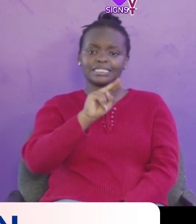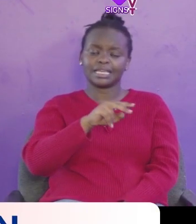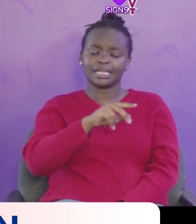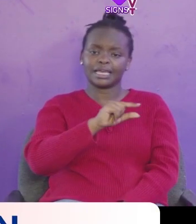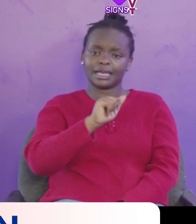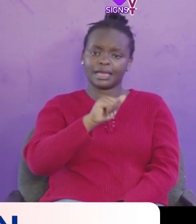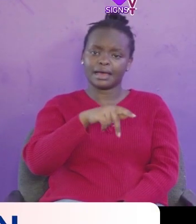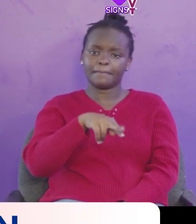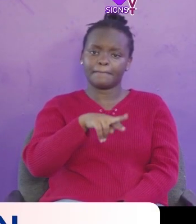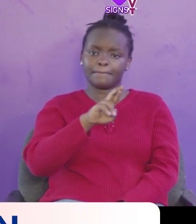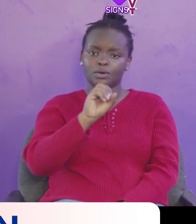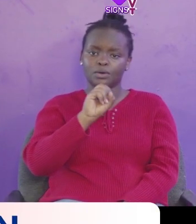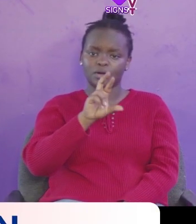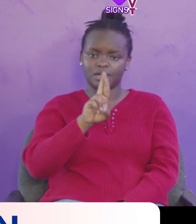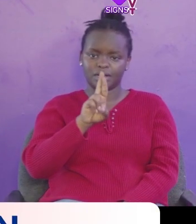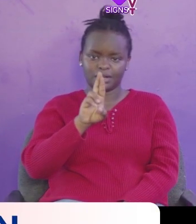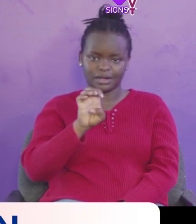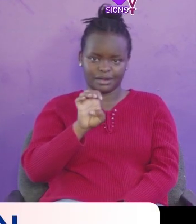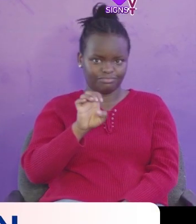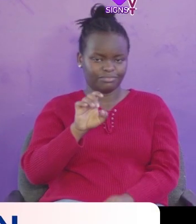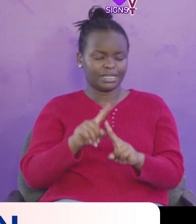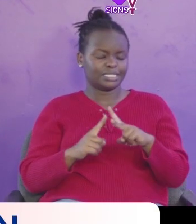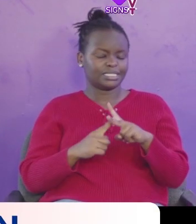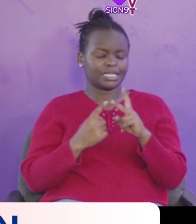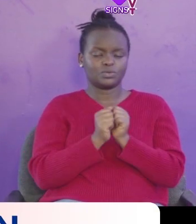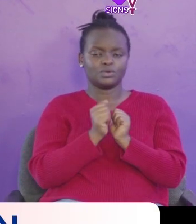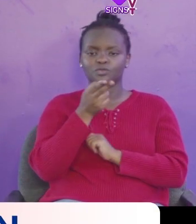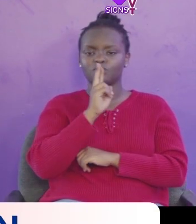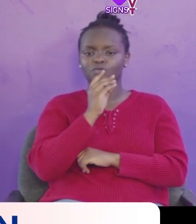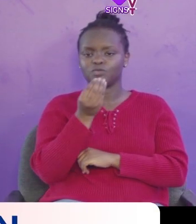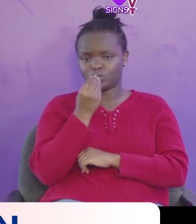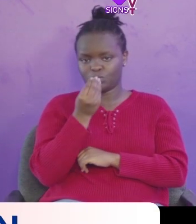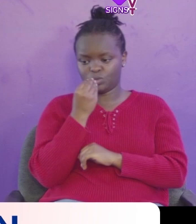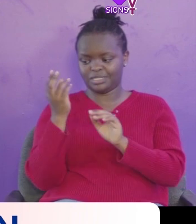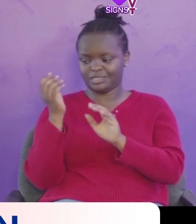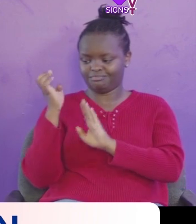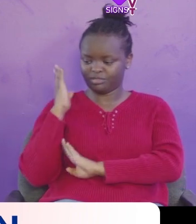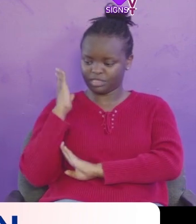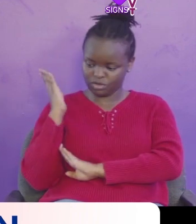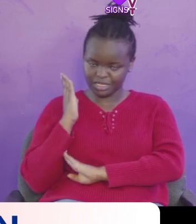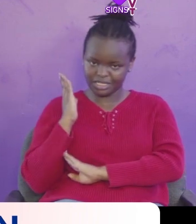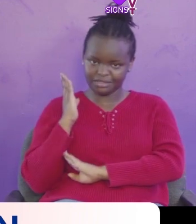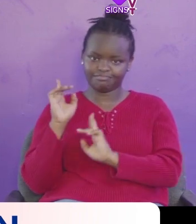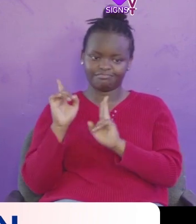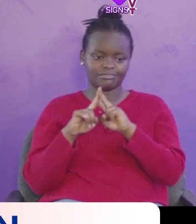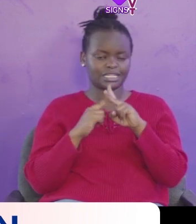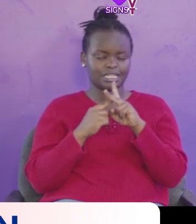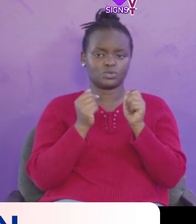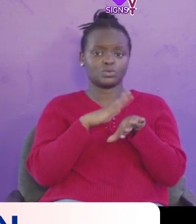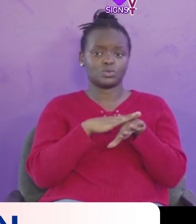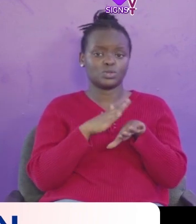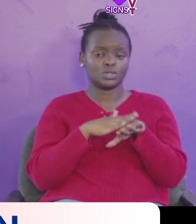na food sovereignty and food security. Singapore inaanza na good health.